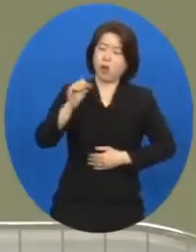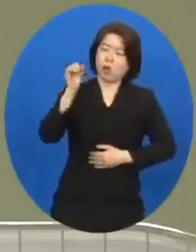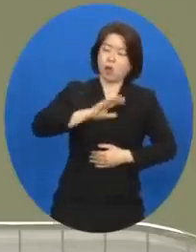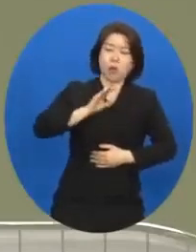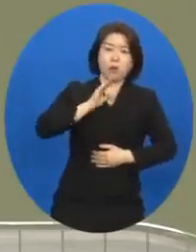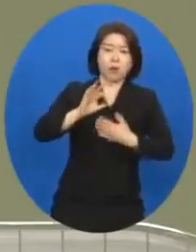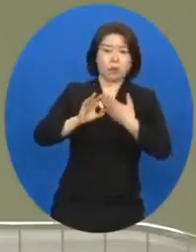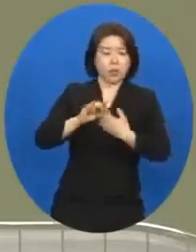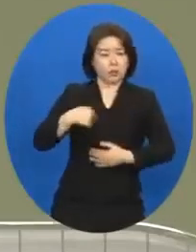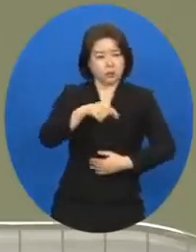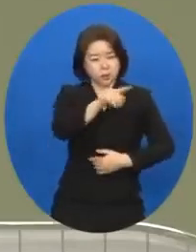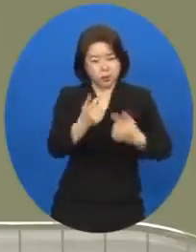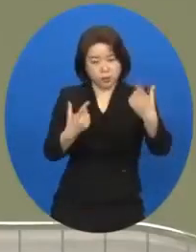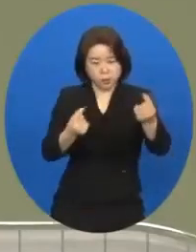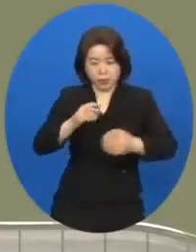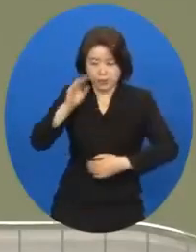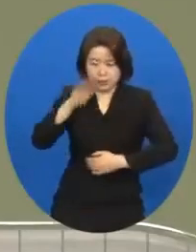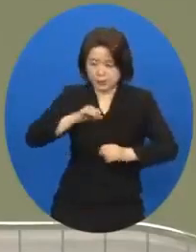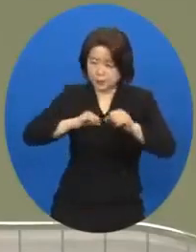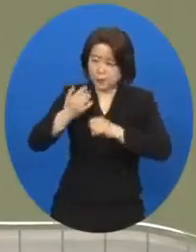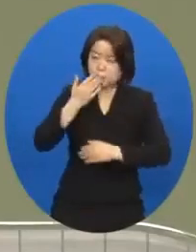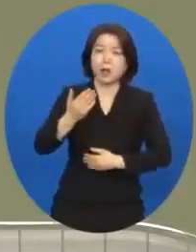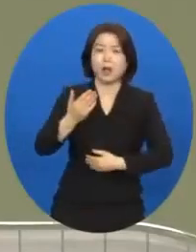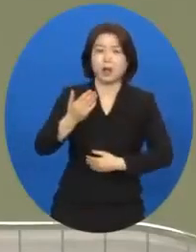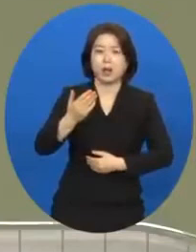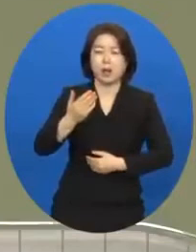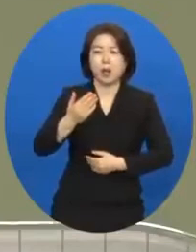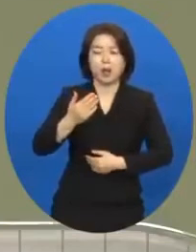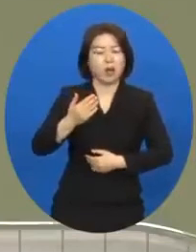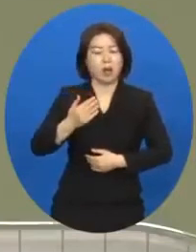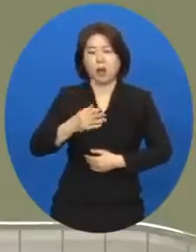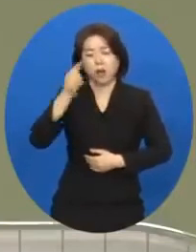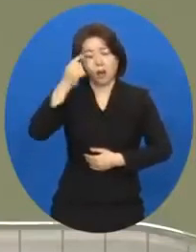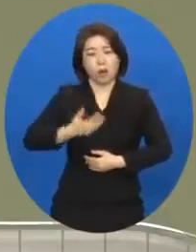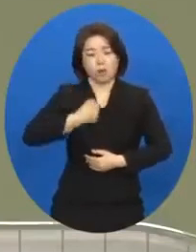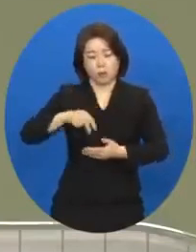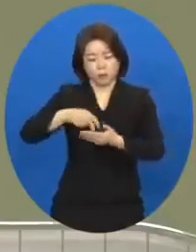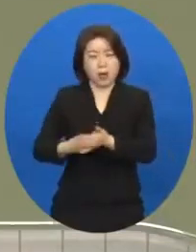거잖아. 그러고 내가 견딜 수 없는 충격으로 쓰러졌다는 거야.